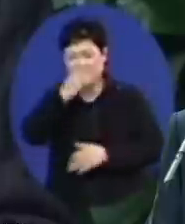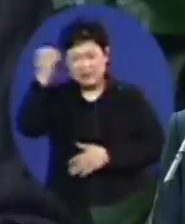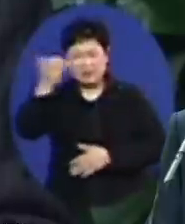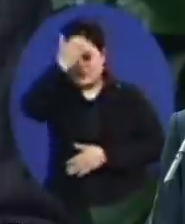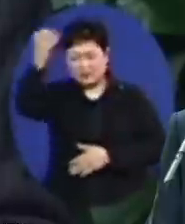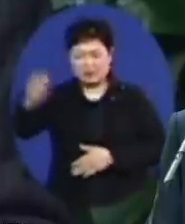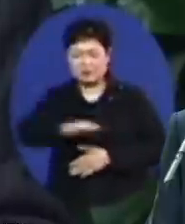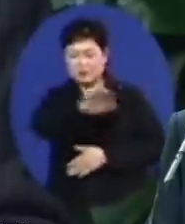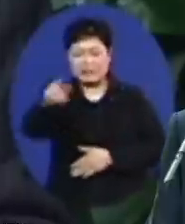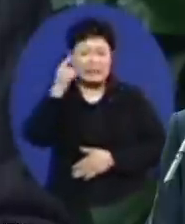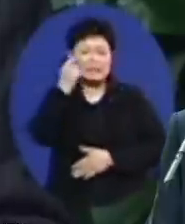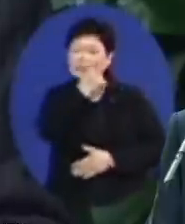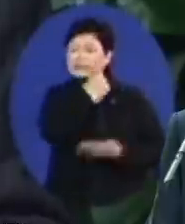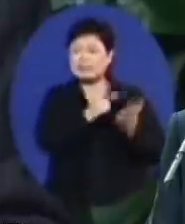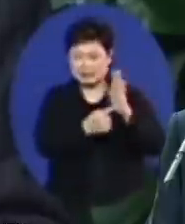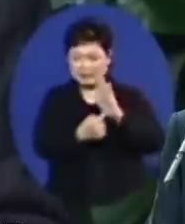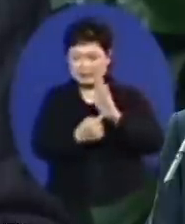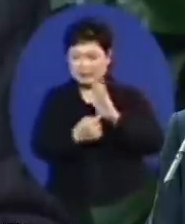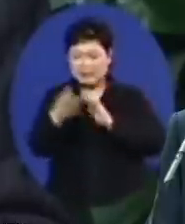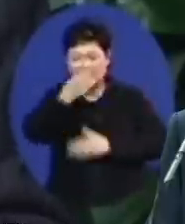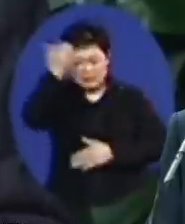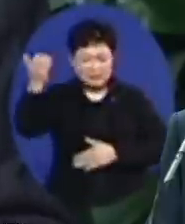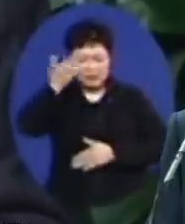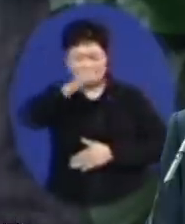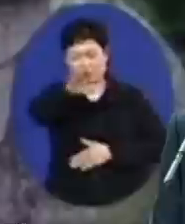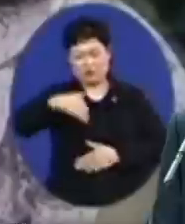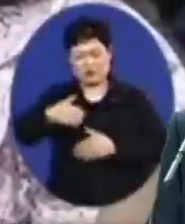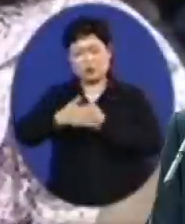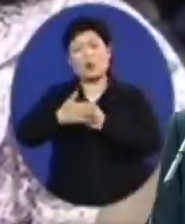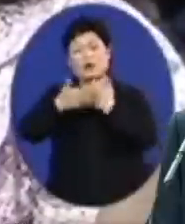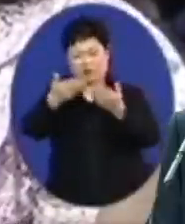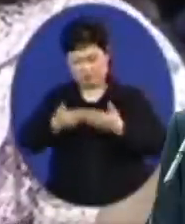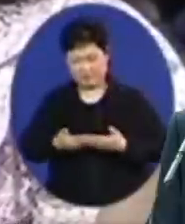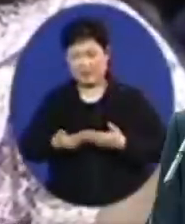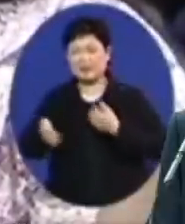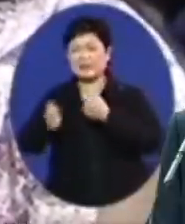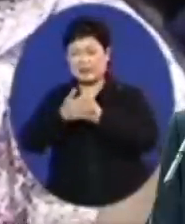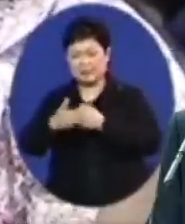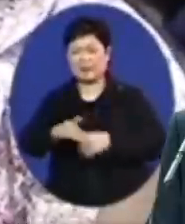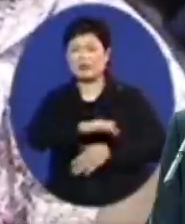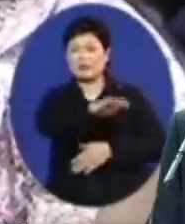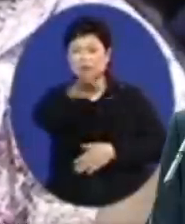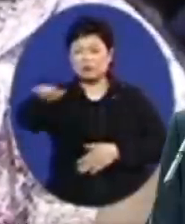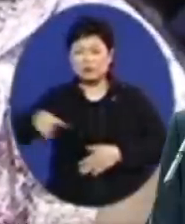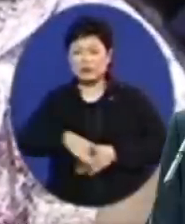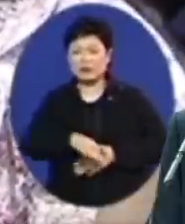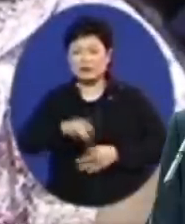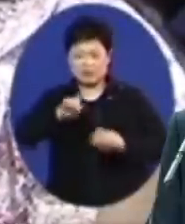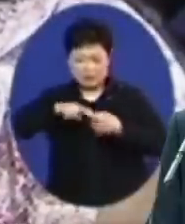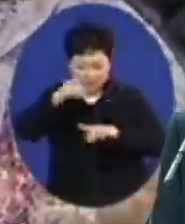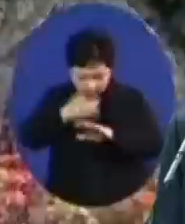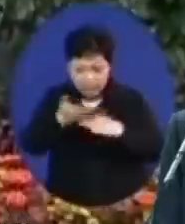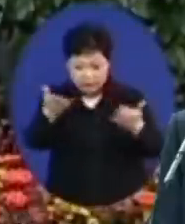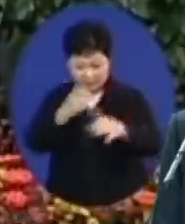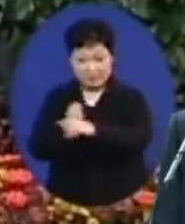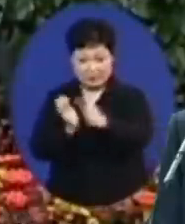우리의 증인이 되시고 성령이 우리를 도와주시는 것입니다. 그렇기 때문에 이것을 우리가 감사해야 되는